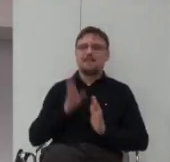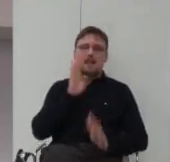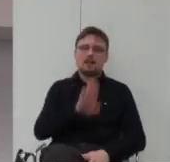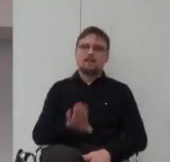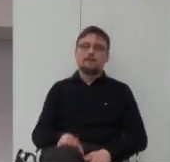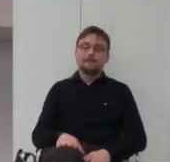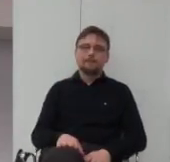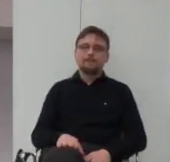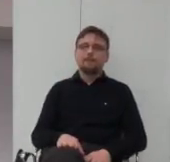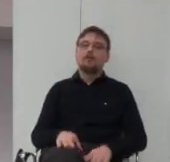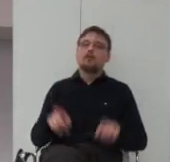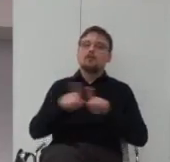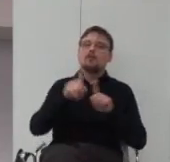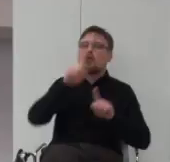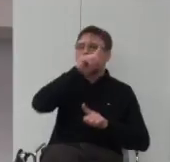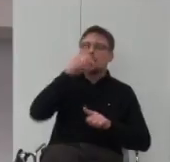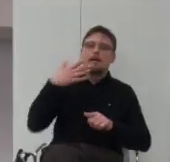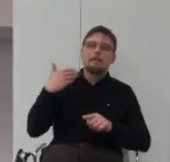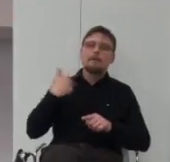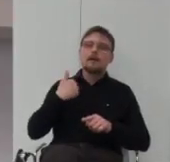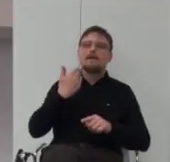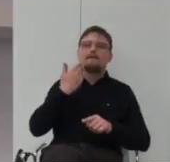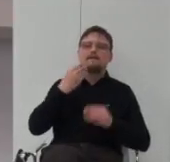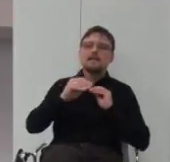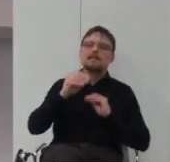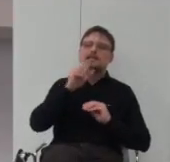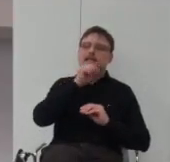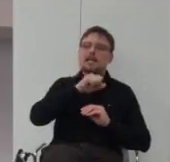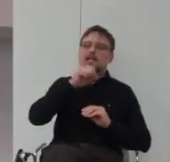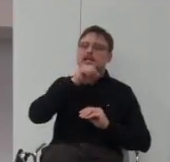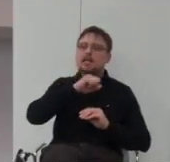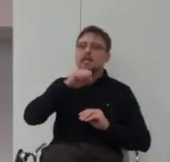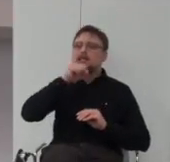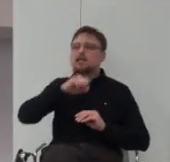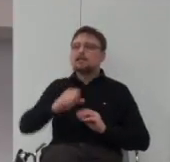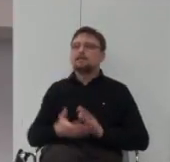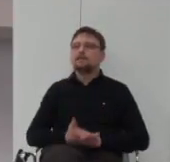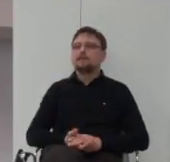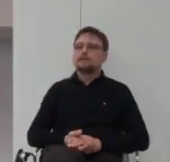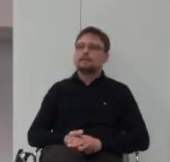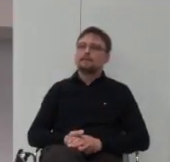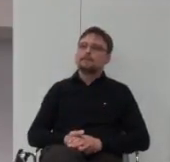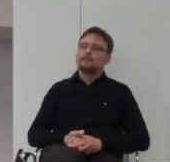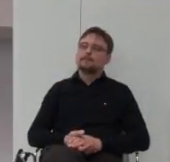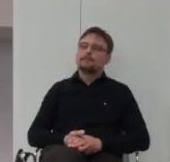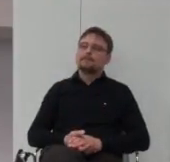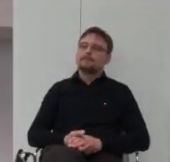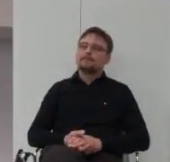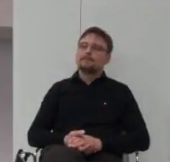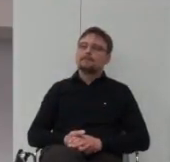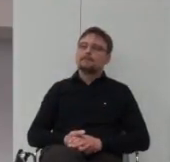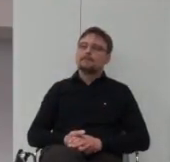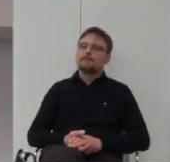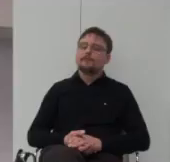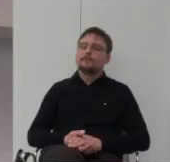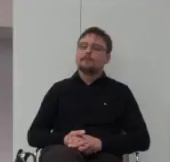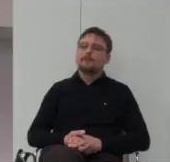ceny nieruchomości wciąż były za wysokie. Dodatkowo starzenie społeczeństwa